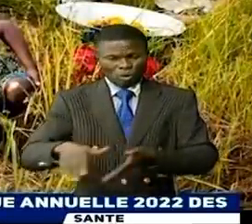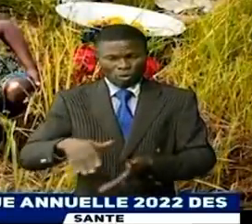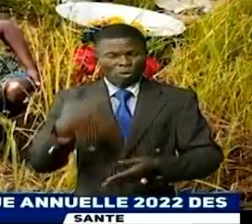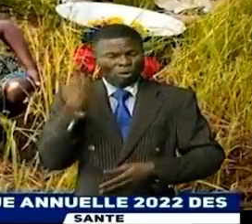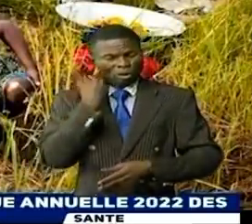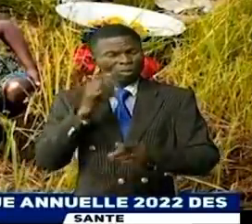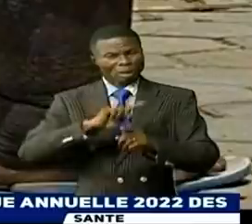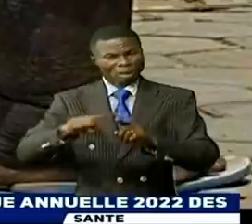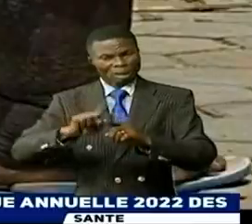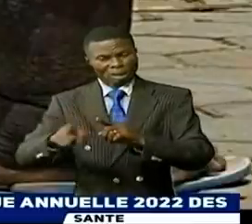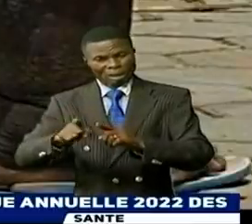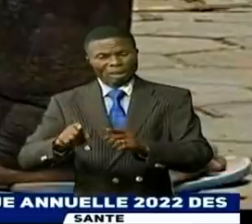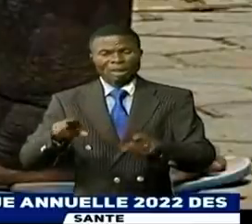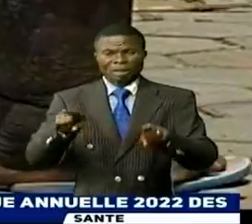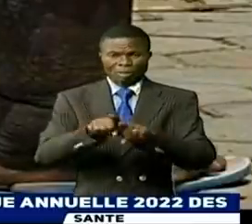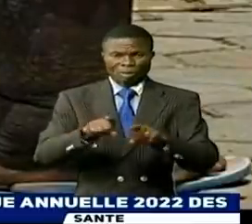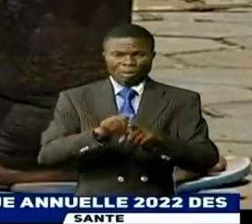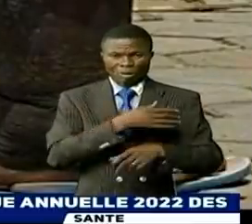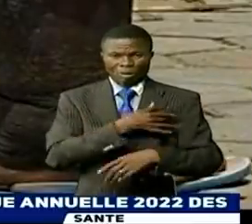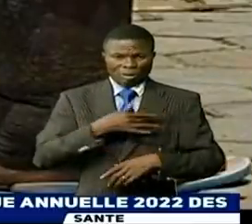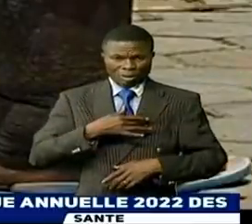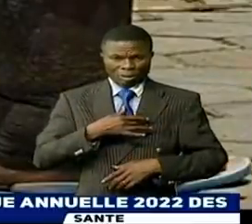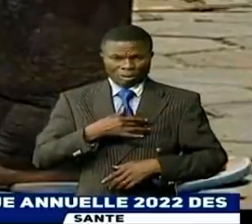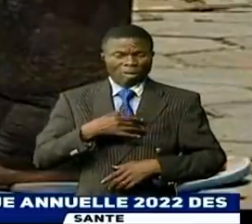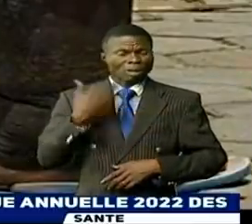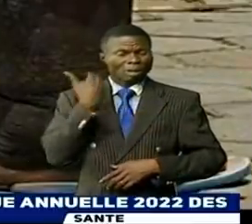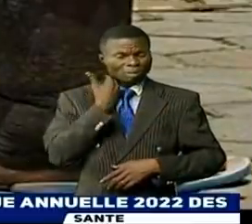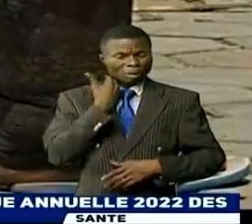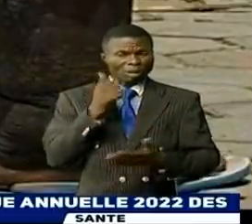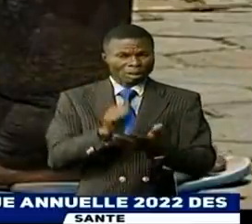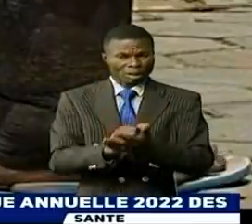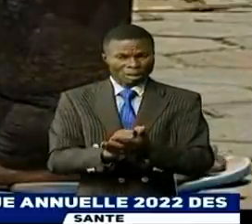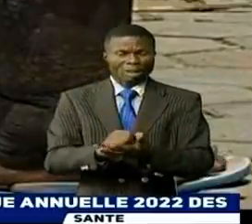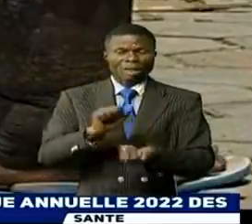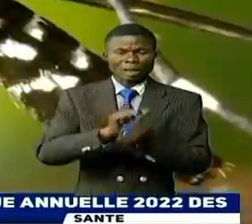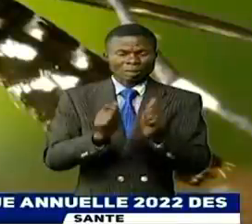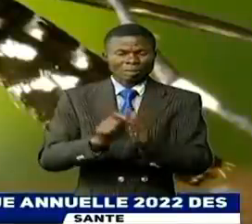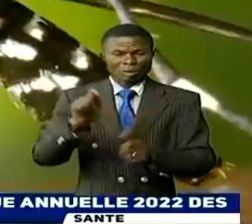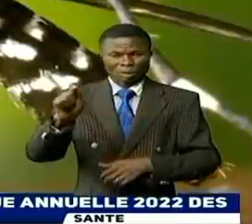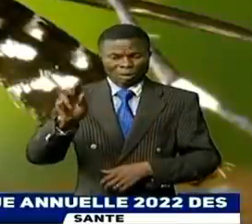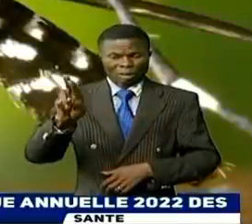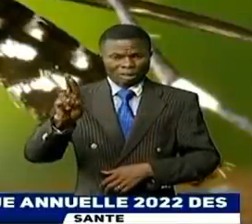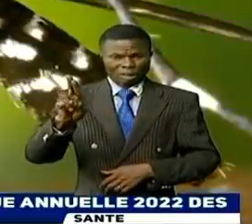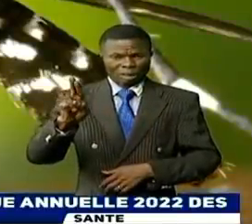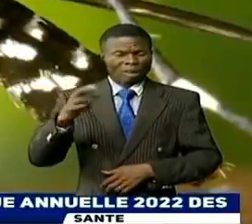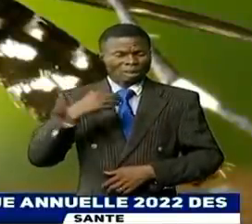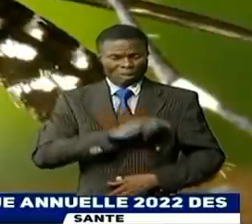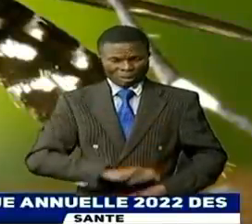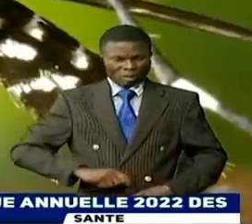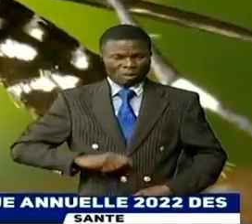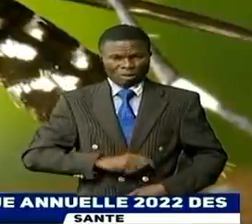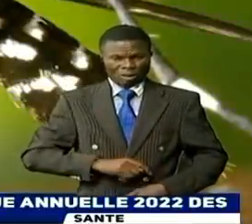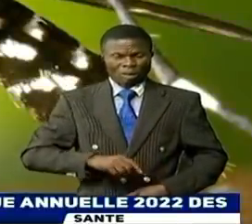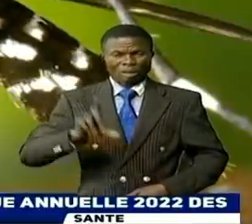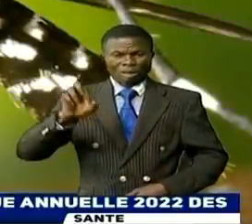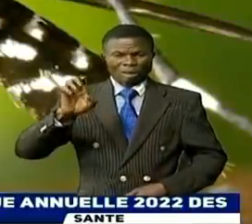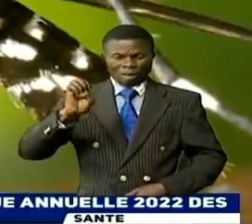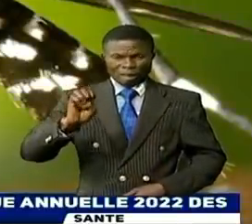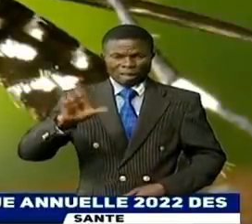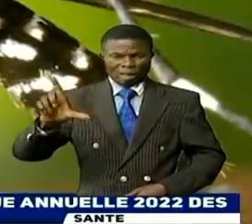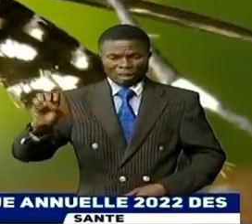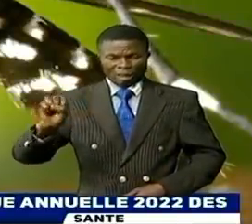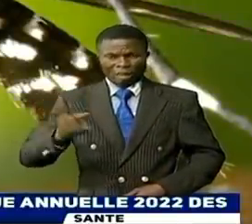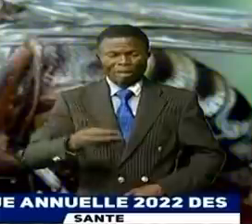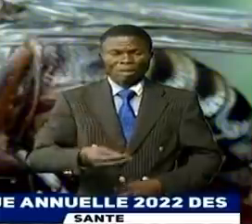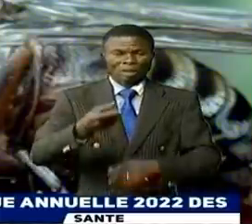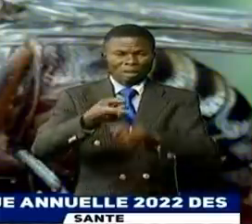lymphatique, communément appelée l'éléphantiasis, le trachome, les schistosomiases et les helminthiasis transmises